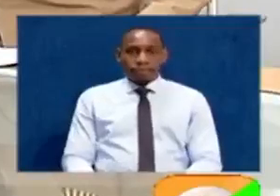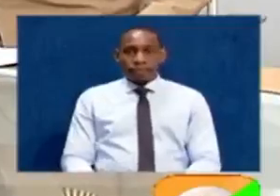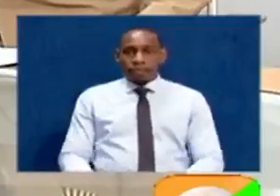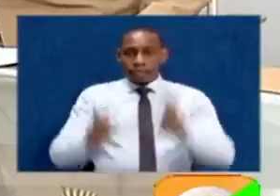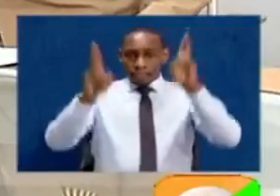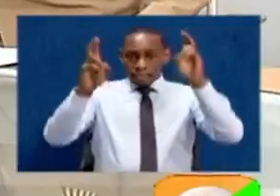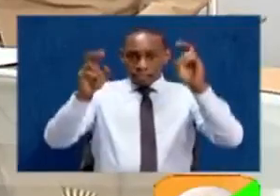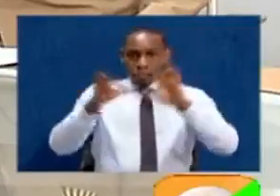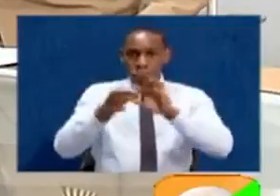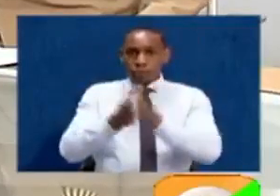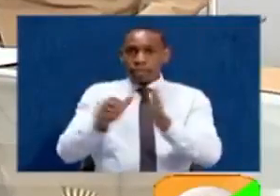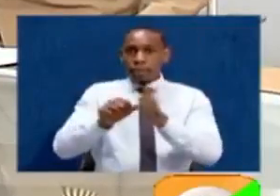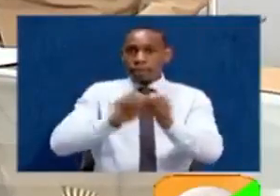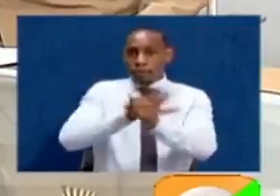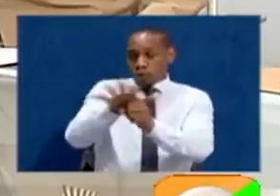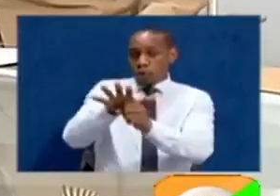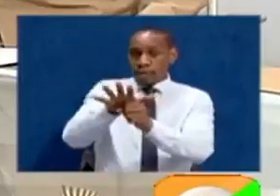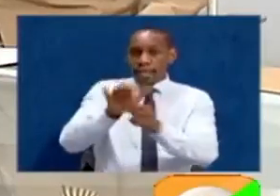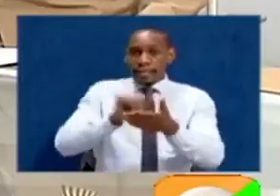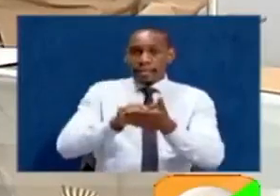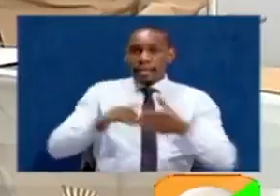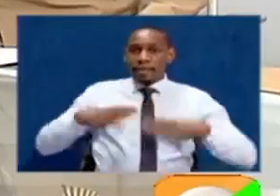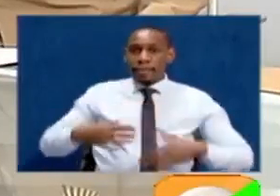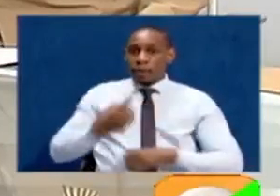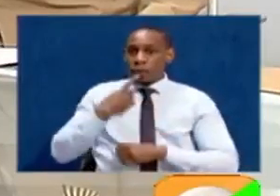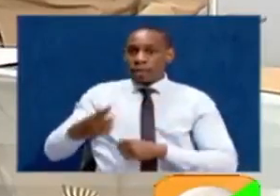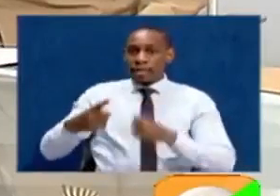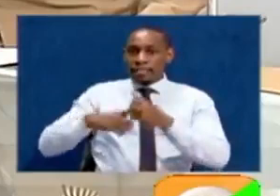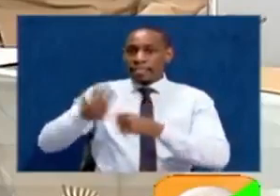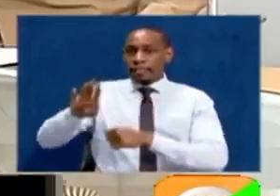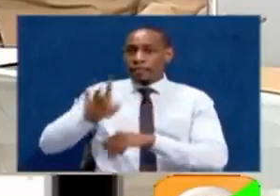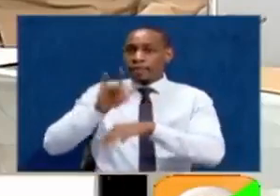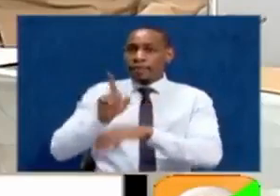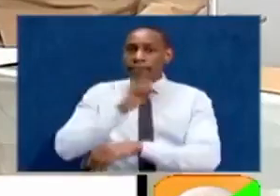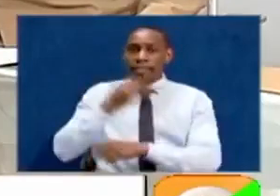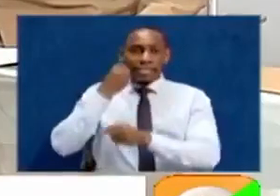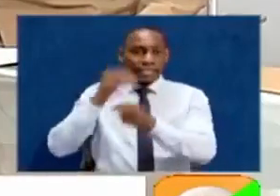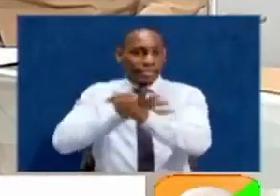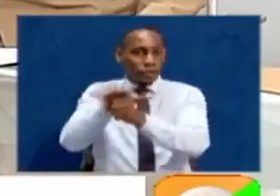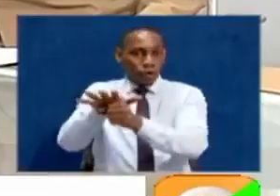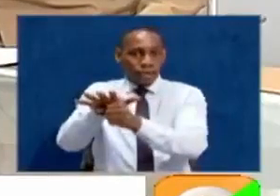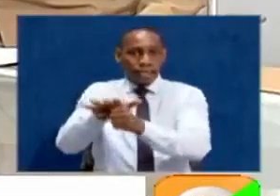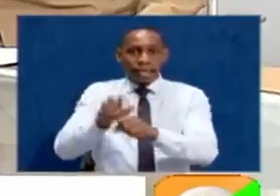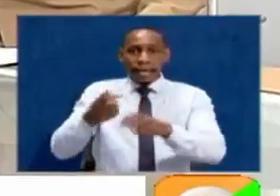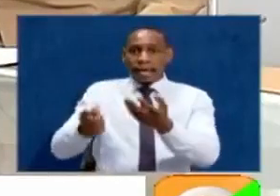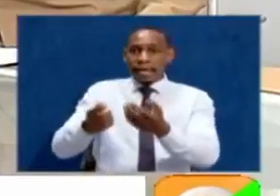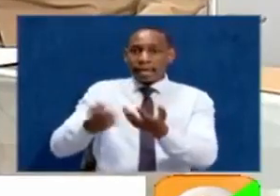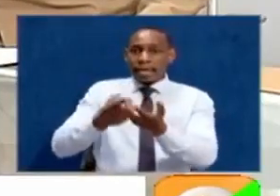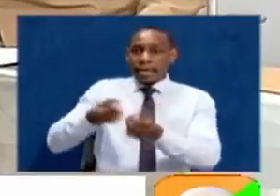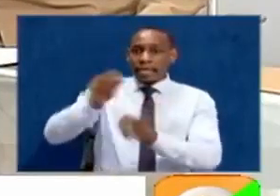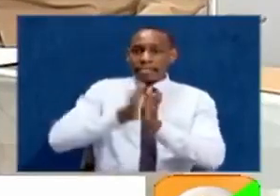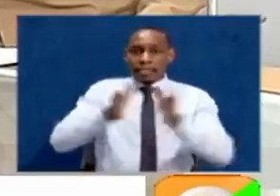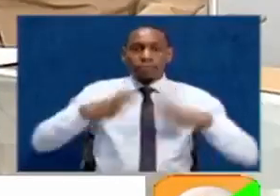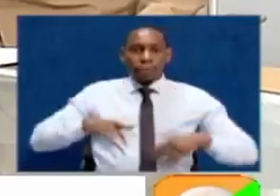Tukiangazia masuala yanayofungamana na janga ambalo limetukodolea macho ni kwamba watu 164 wameambukizwa ugonjwa wa COVID-19 na kuongeza idadi ya